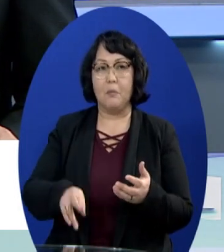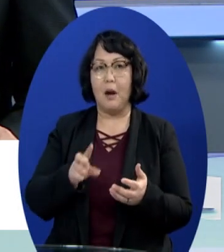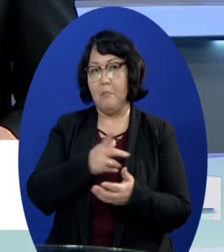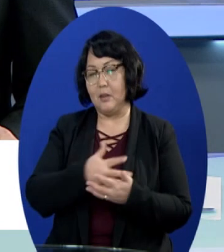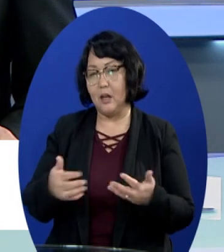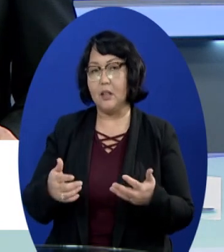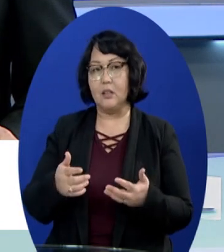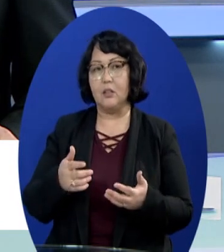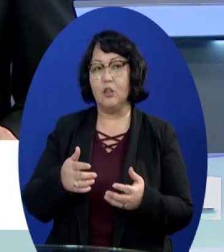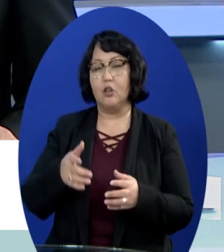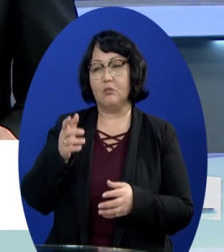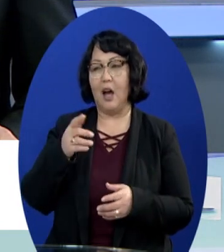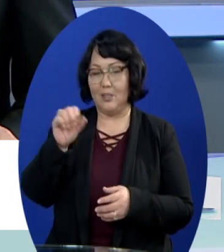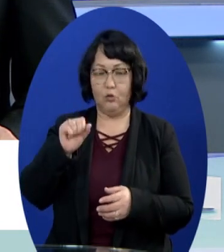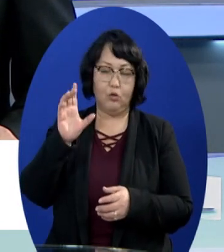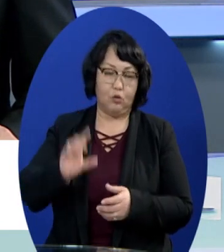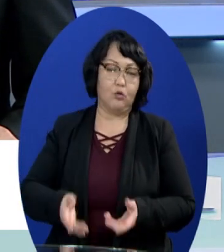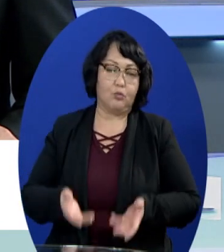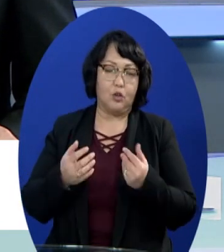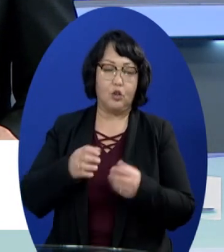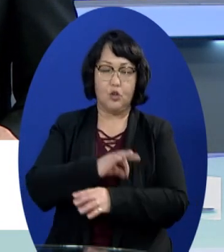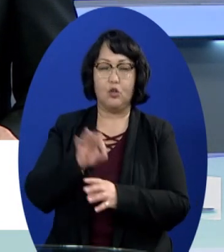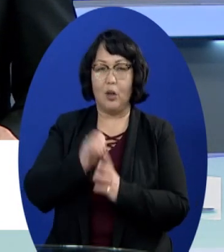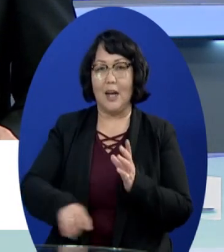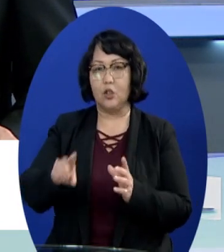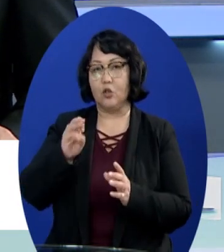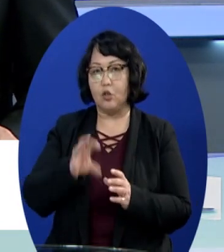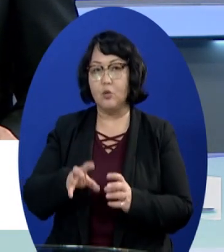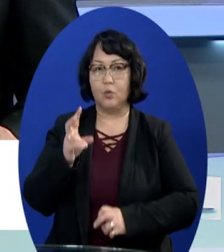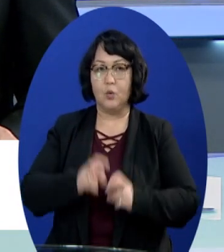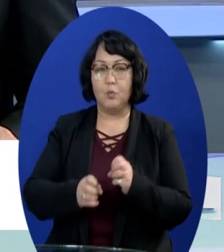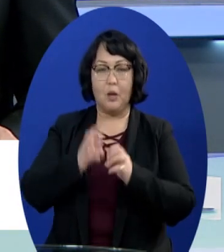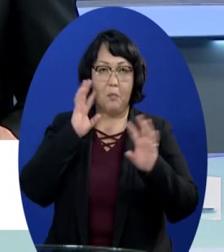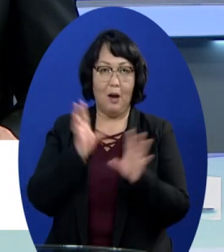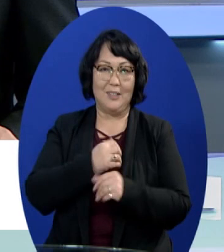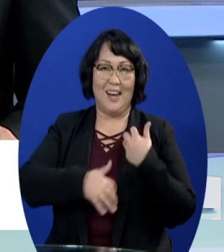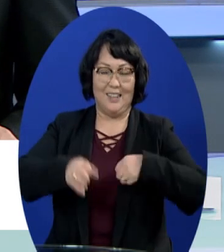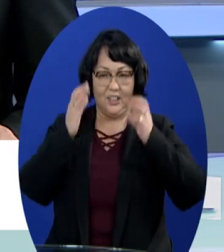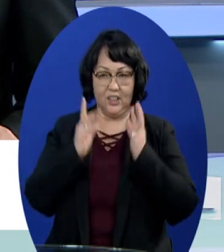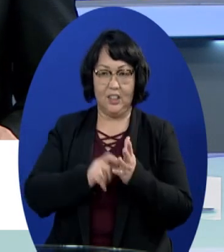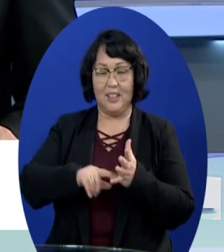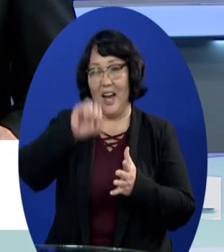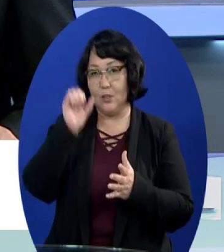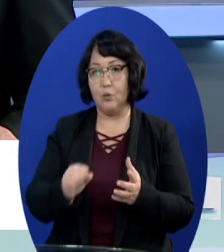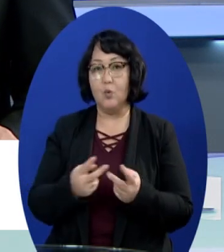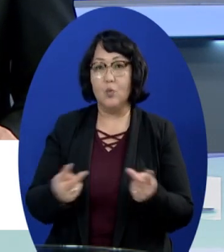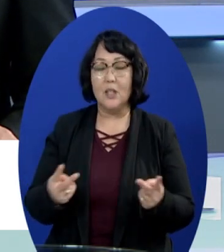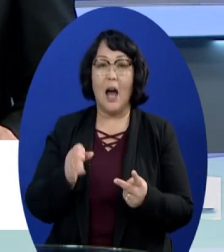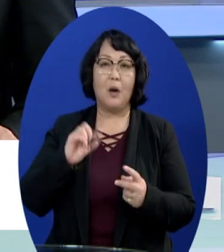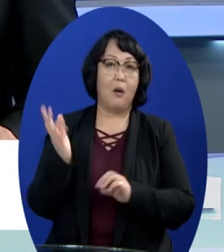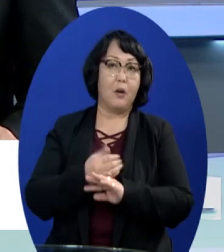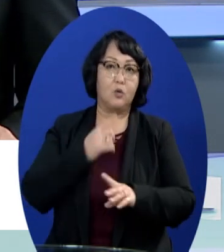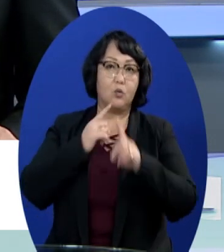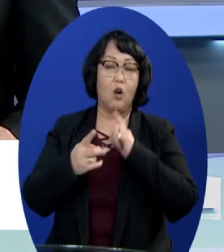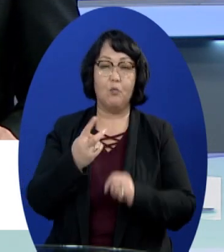хөнгөвчлөх асуудлыг төсөлд тусгасан байна. Газрын тос боловсруулах үйлдвэрийн бүтээн байгуулалтын ажил тулгамдж байгаа асуудлуудыг үндэсний аюулгүй байдлын зөвлөлийн